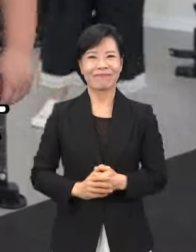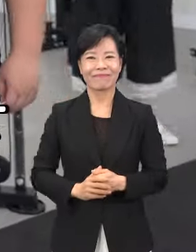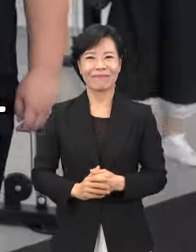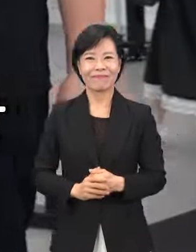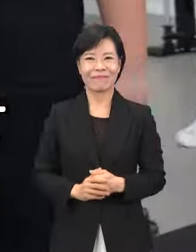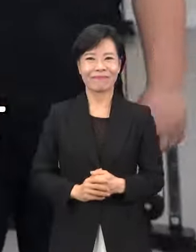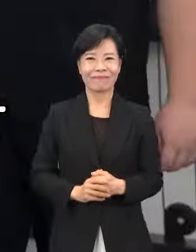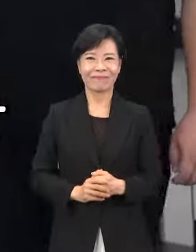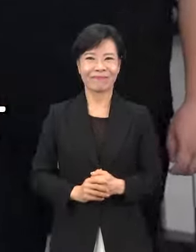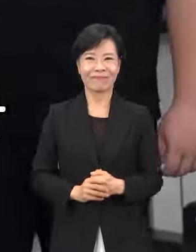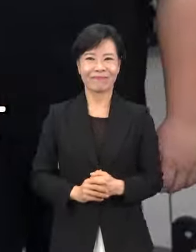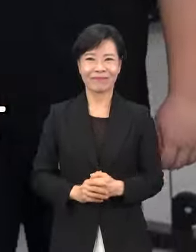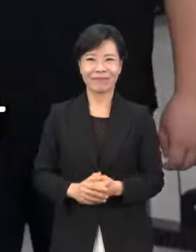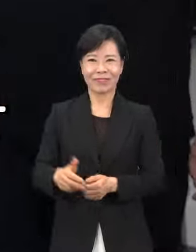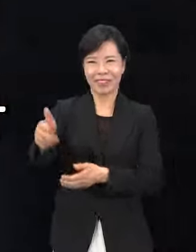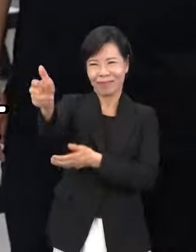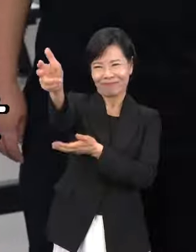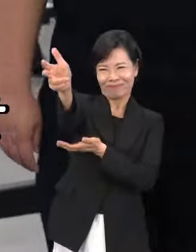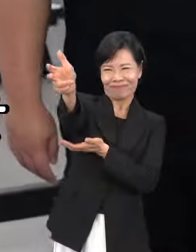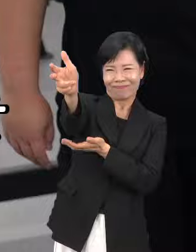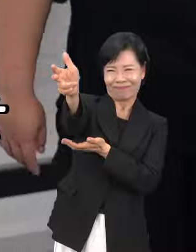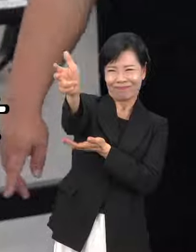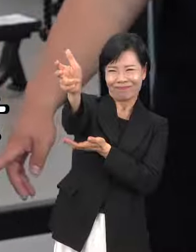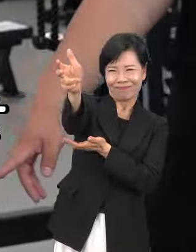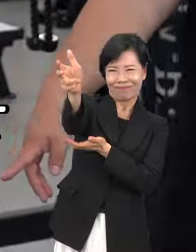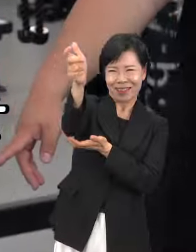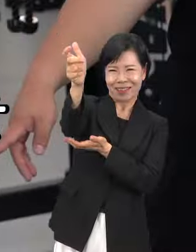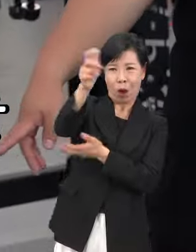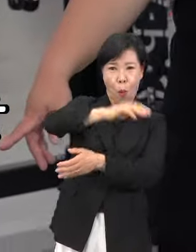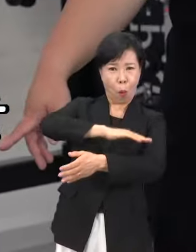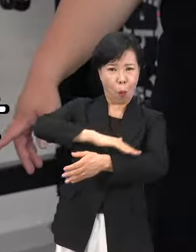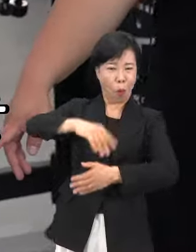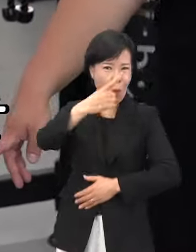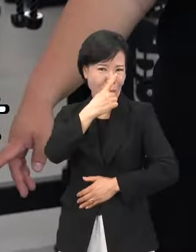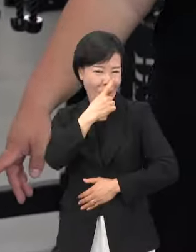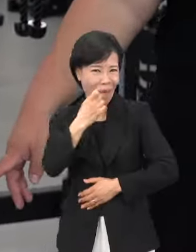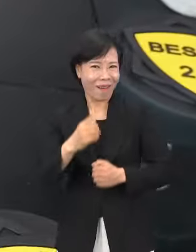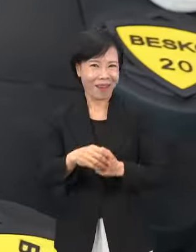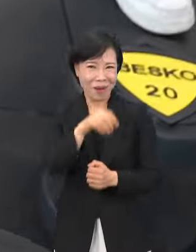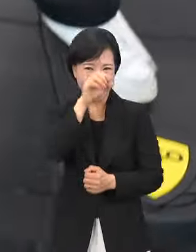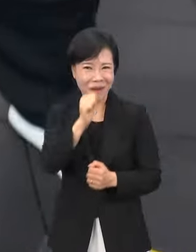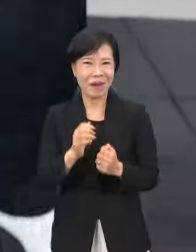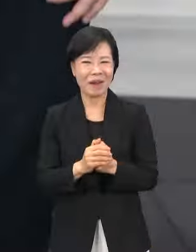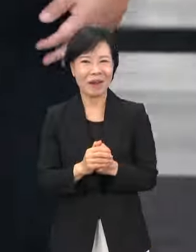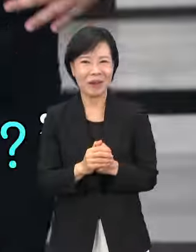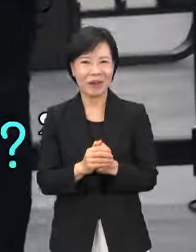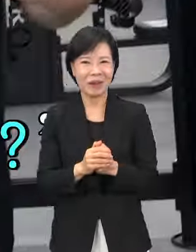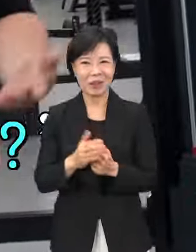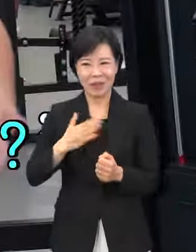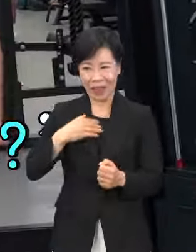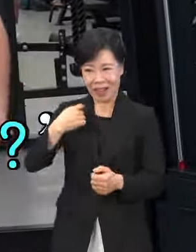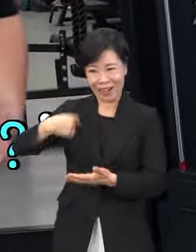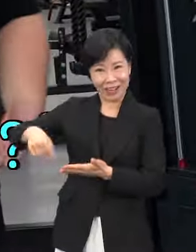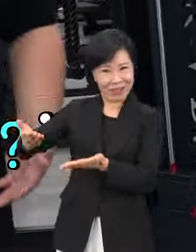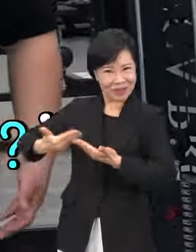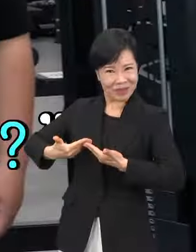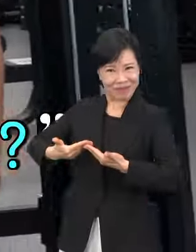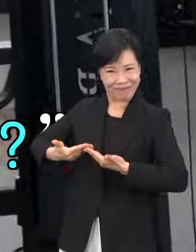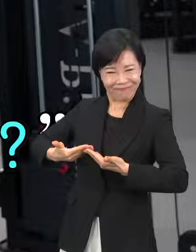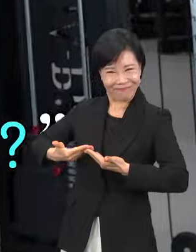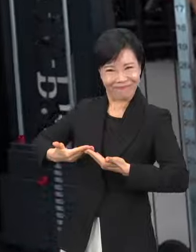네. 총 쏘는 자세. 오, 오, 아, 자세가 멋있구나. 한번 저를 한번 코칭해 보시겠어요?